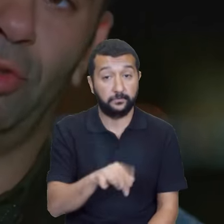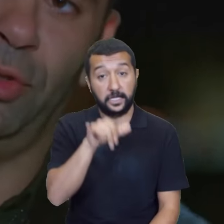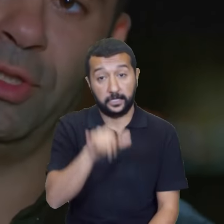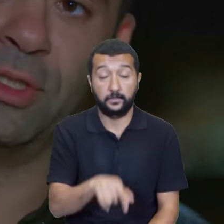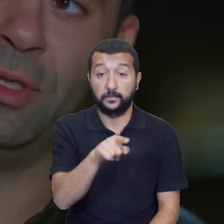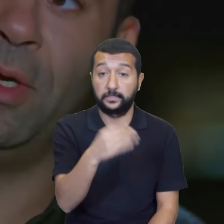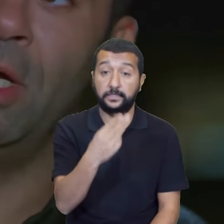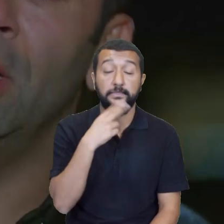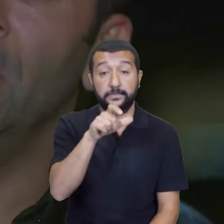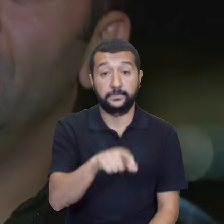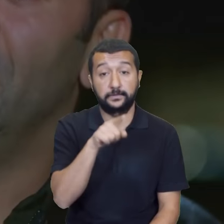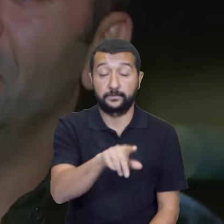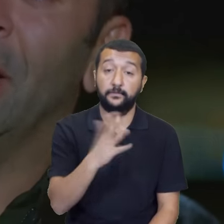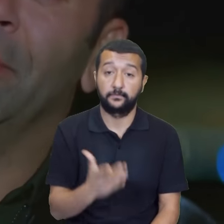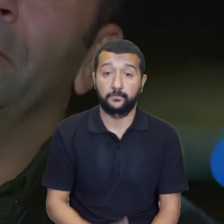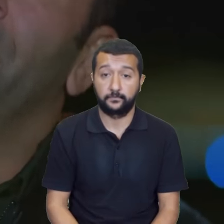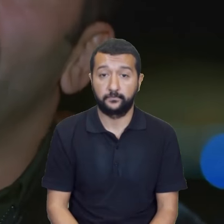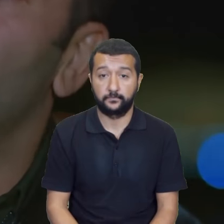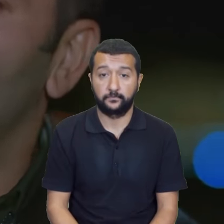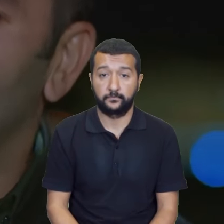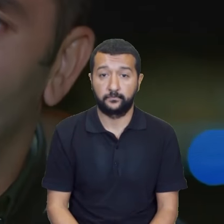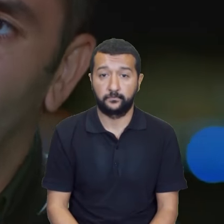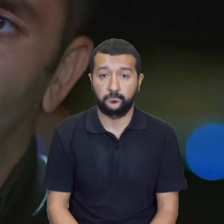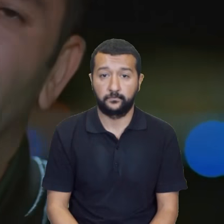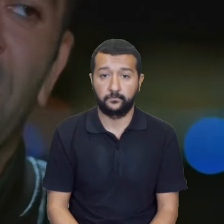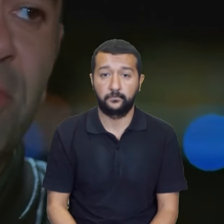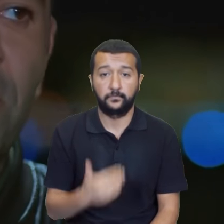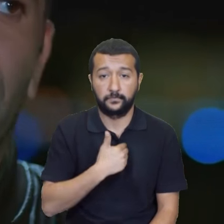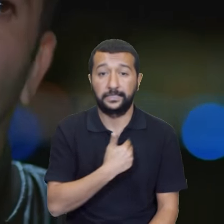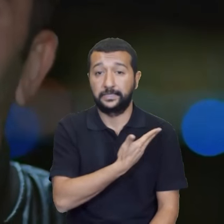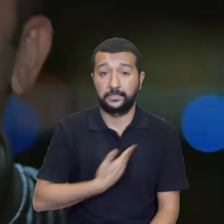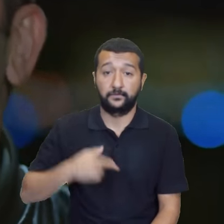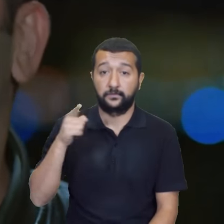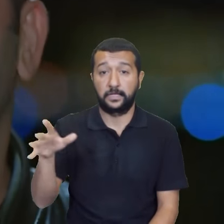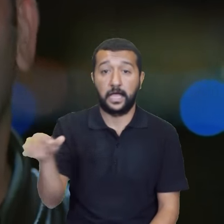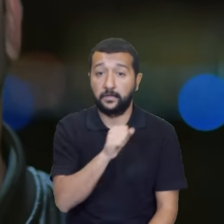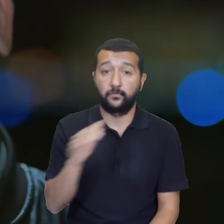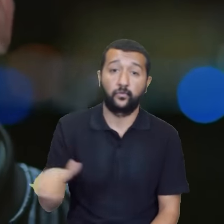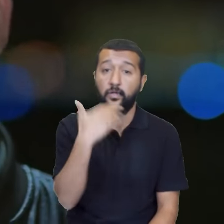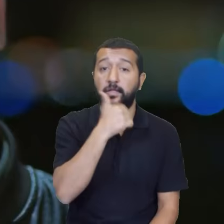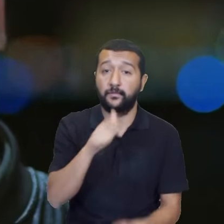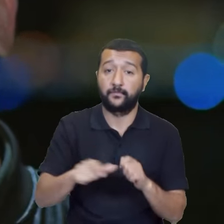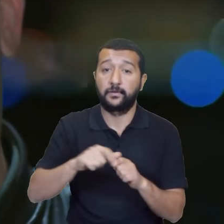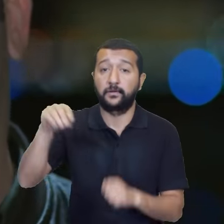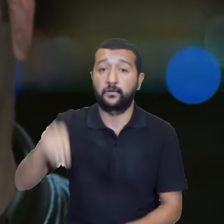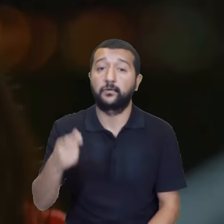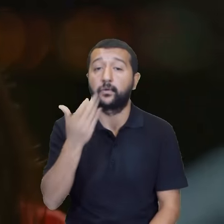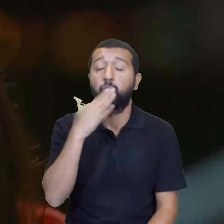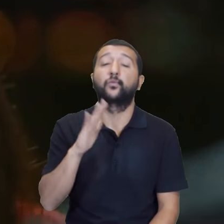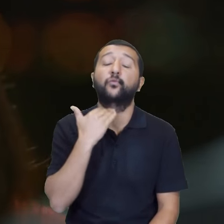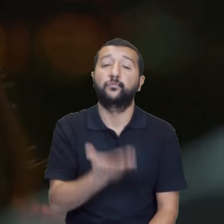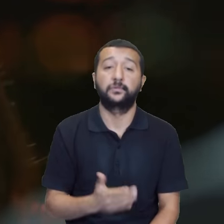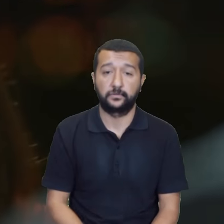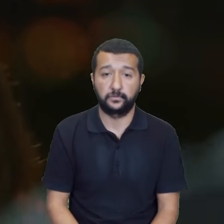hakikaten çok iyi kızsın ama yani ben sevdiğimi alıp götüren adamın cebine bir de para koyamam ya.